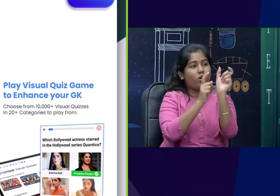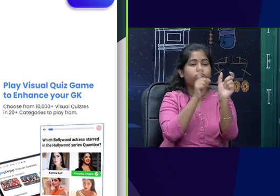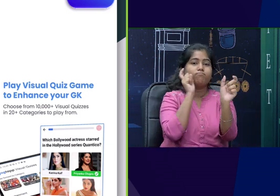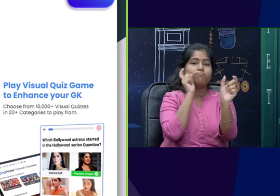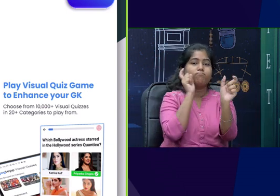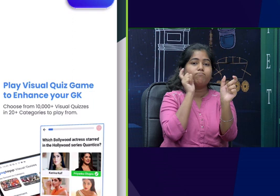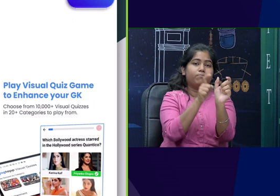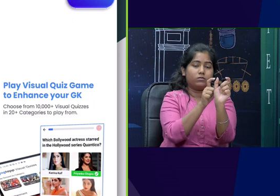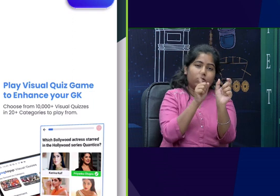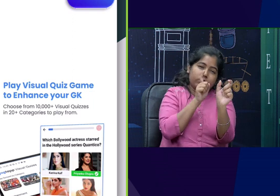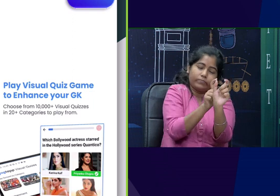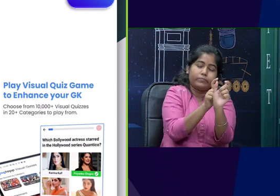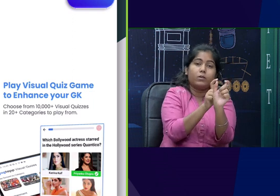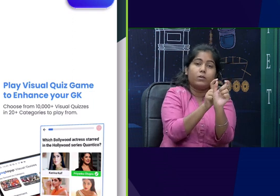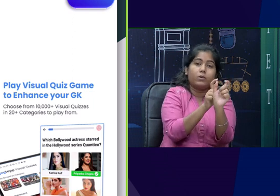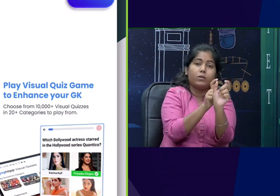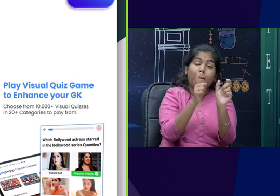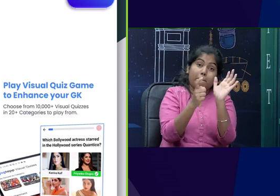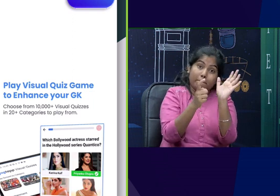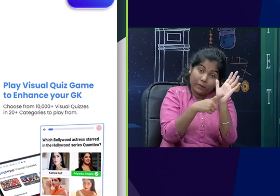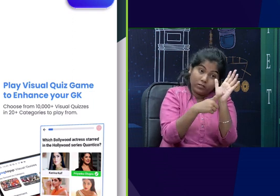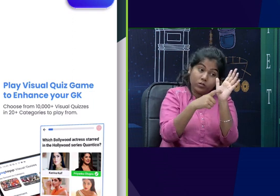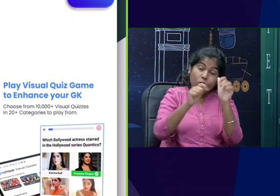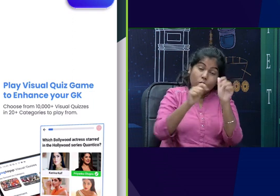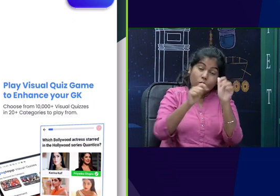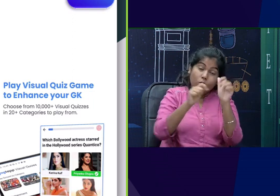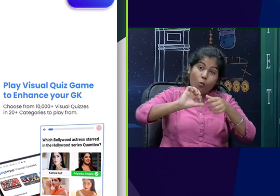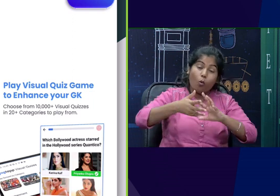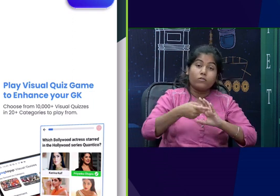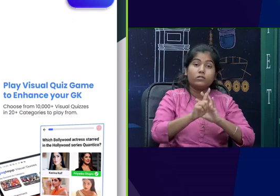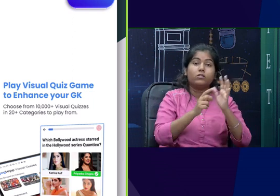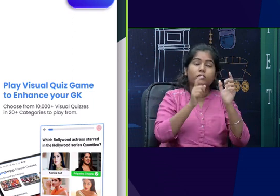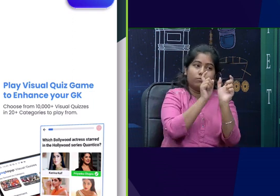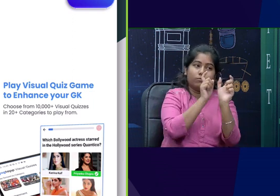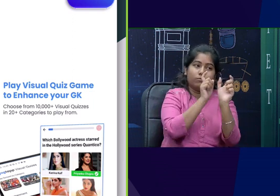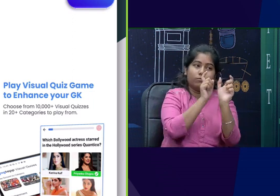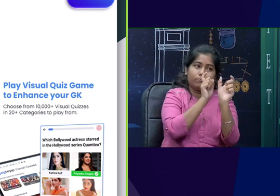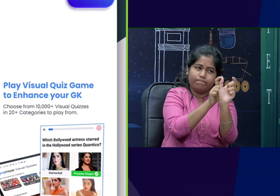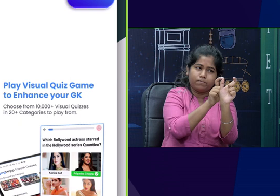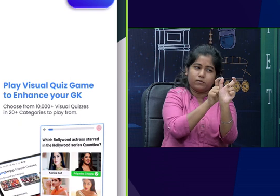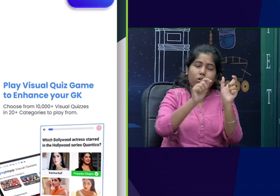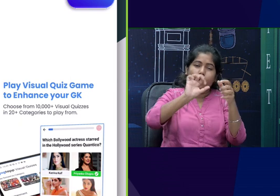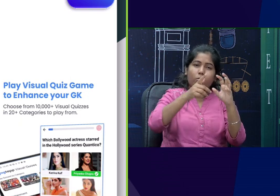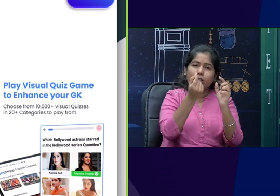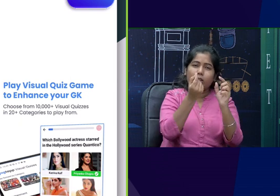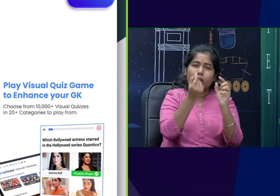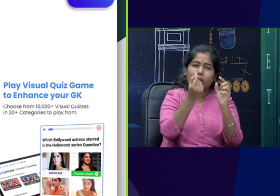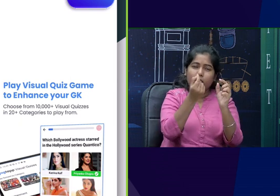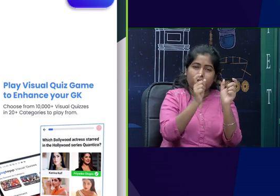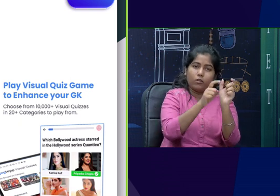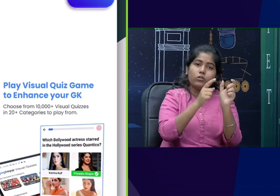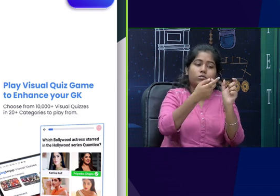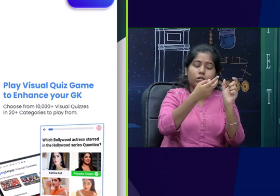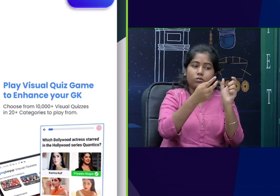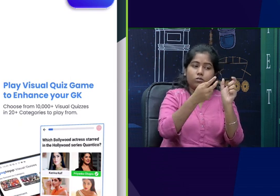आप दबा के रखेंगे तो ऑटोमेटिकली उसमें उसका मीनिंग क्या है आपका हिंदी में मीनिंग आएगा, इंग्लिश में